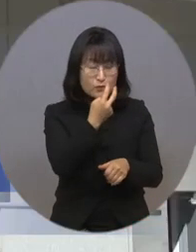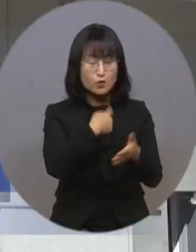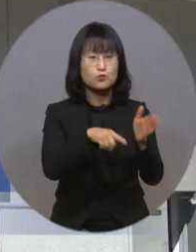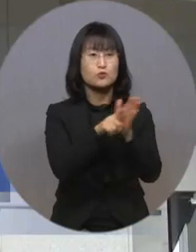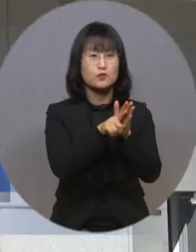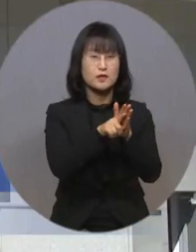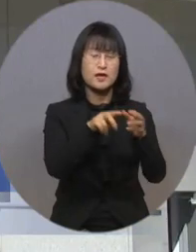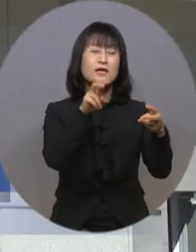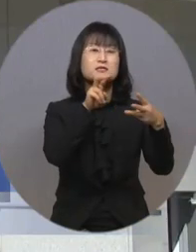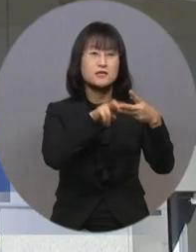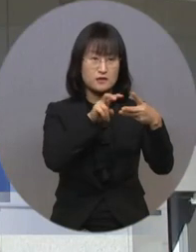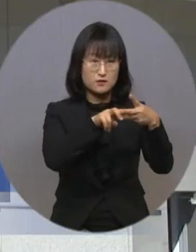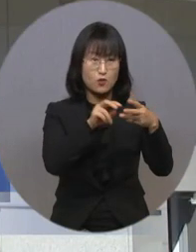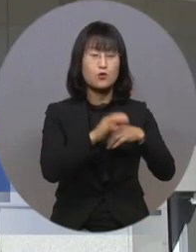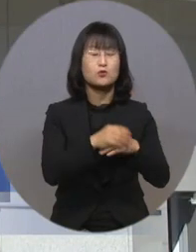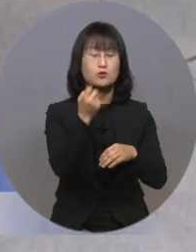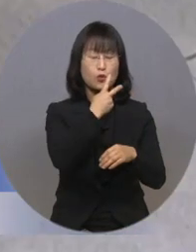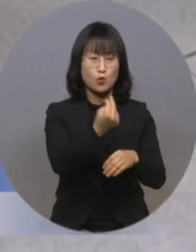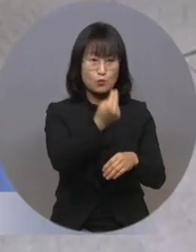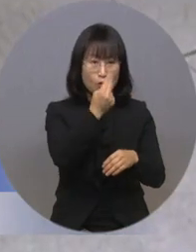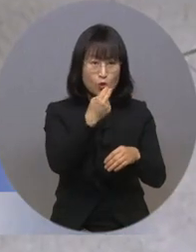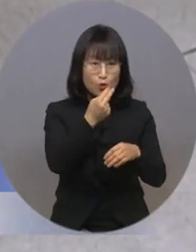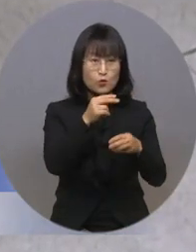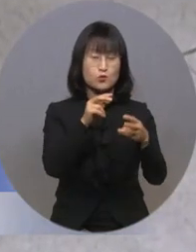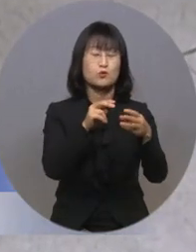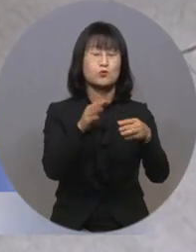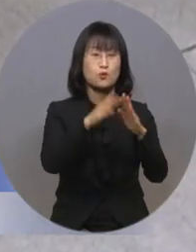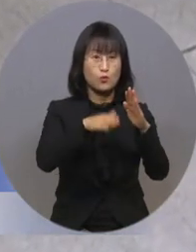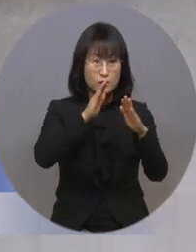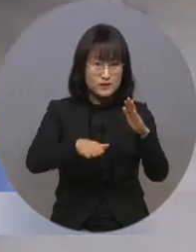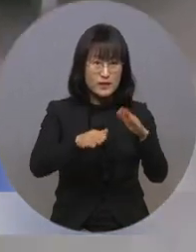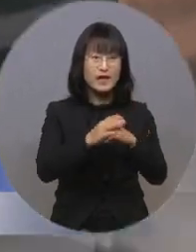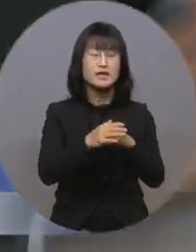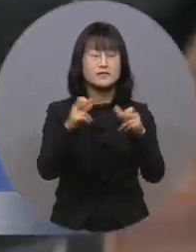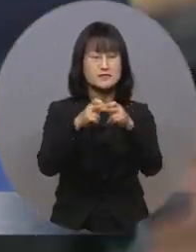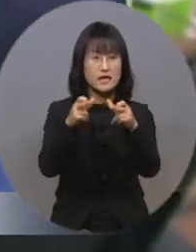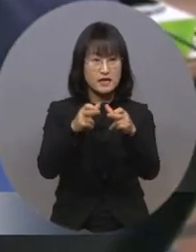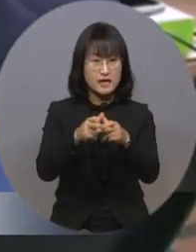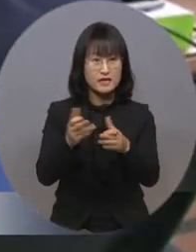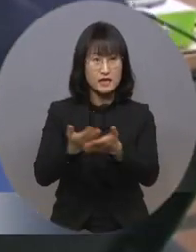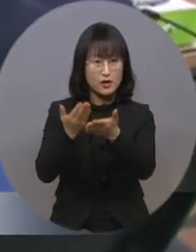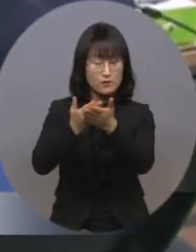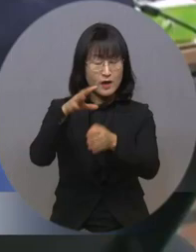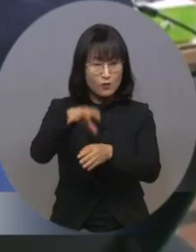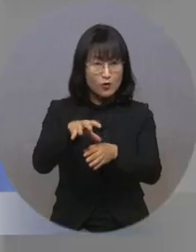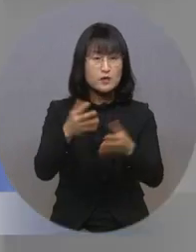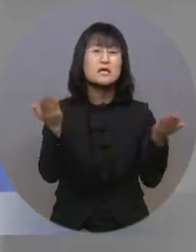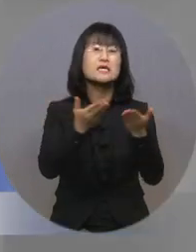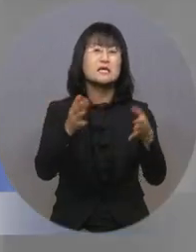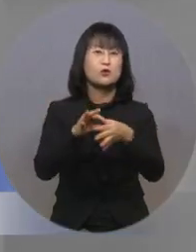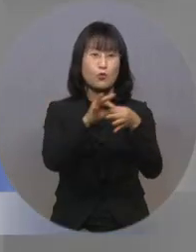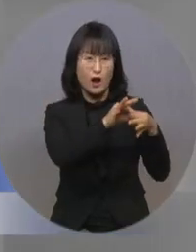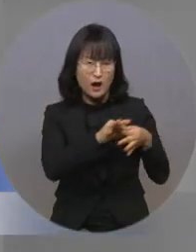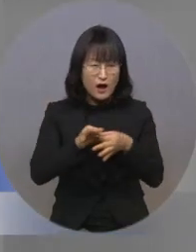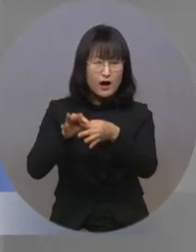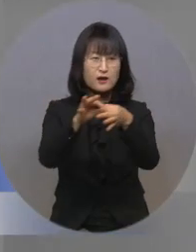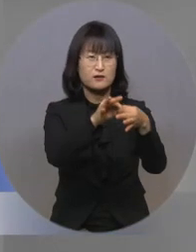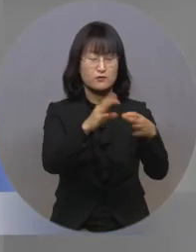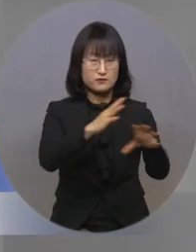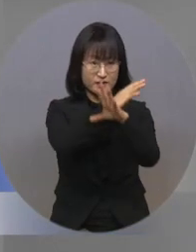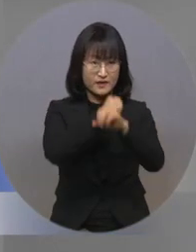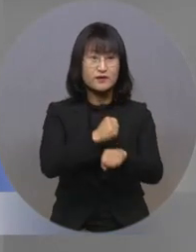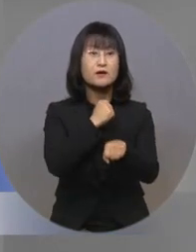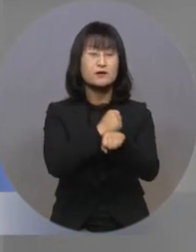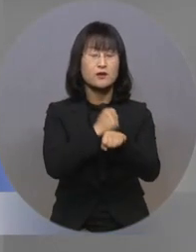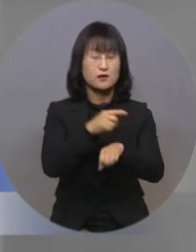중앙육아종합지원센터, 국민건강보험공단, 한국장애인개발원과 업무 협약을 체결했습니다. 이에 앞으로 새